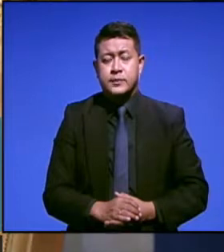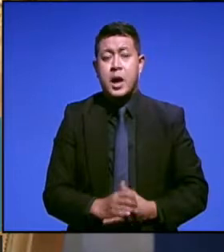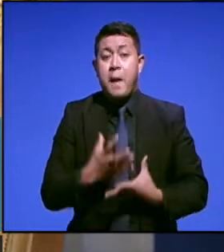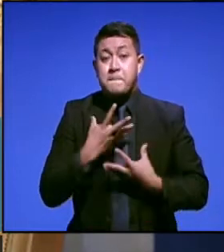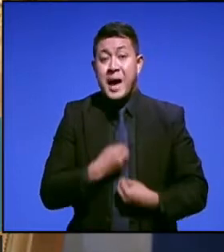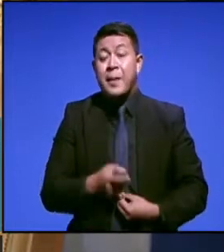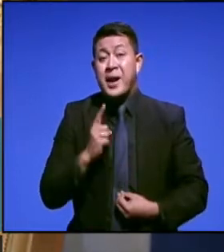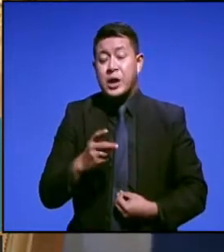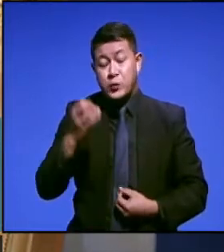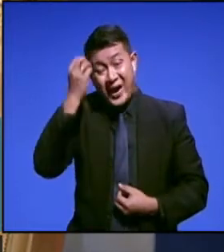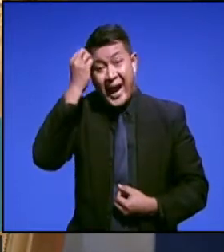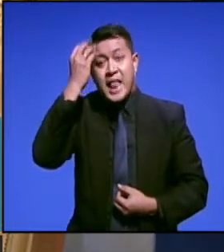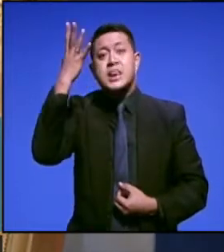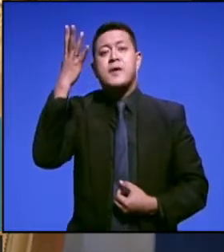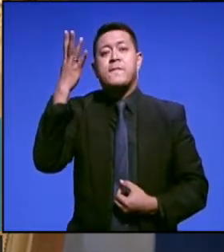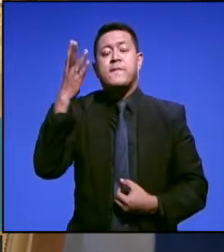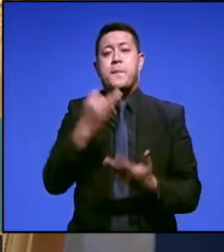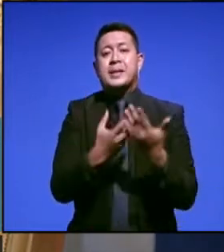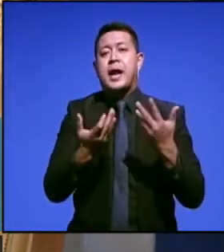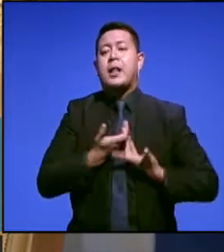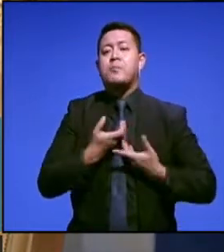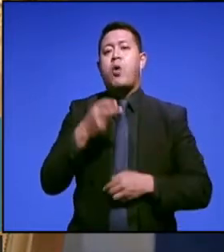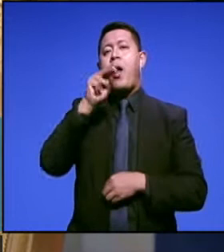terobosan yang bisa dilihat oleh masyarakat,